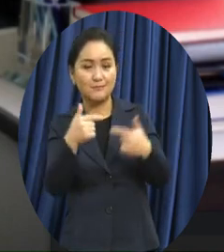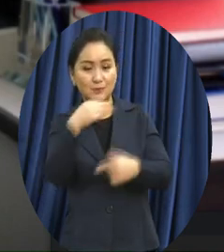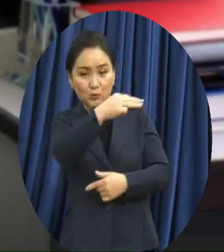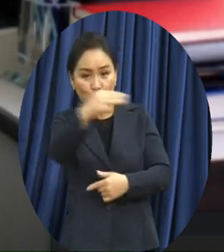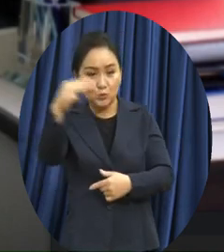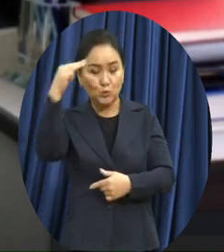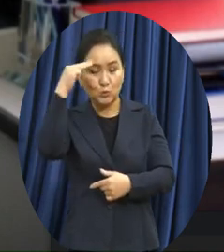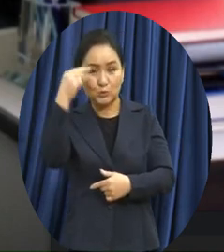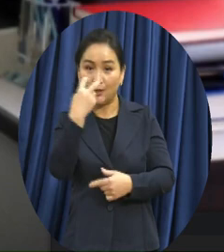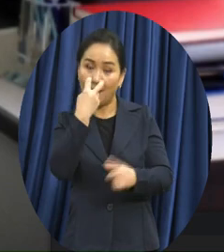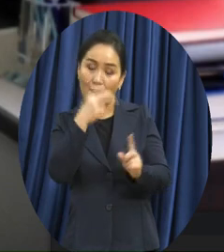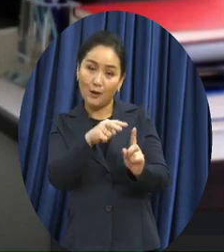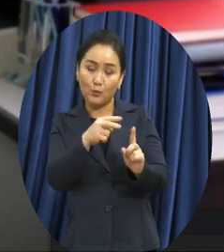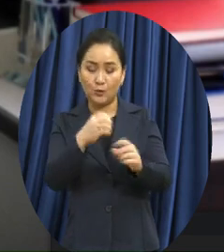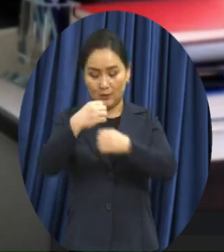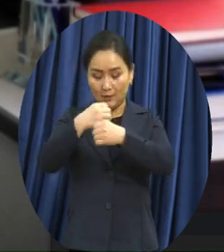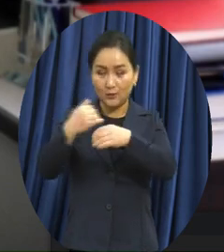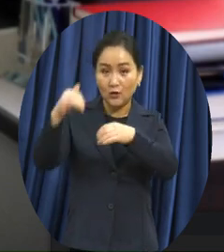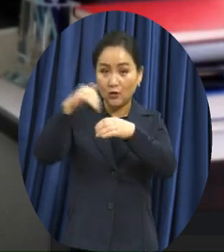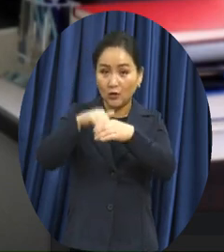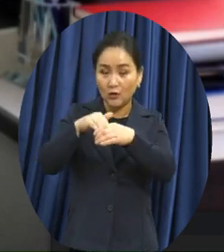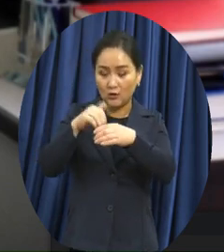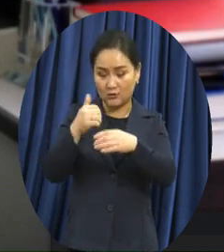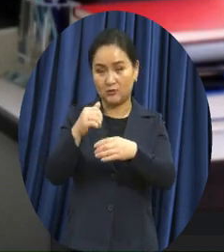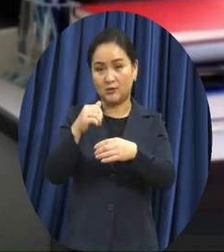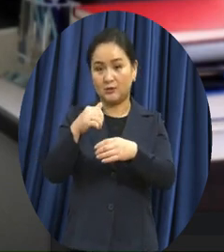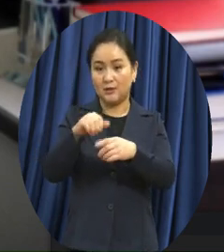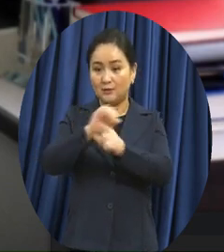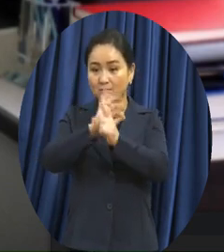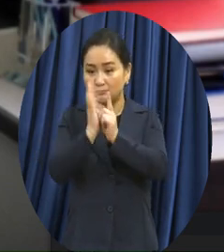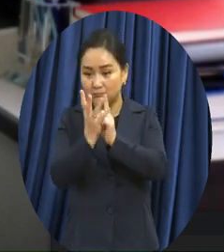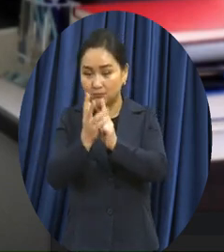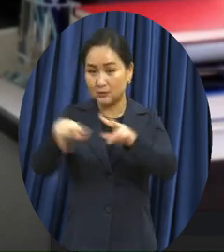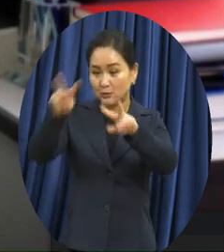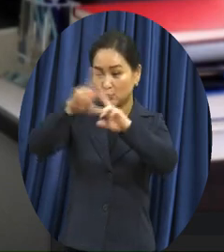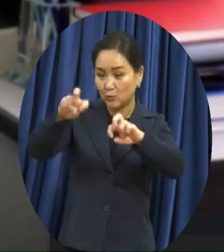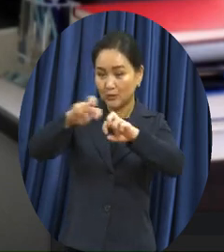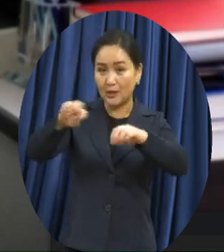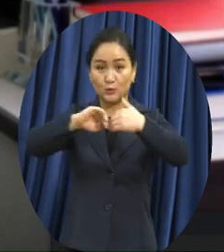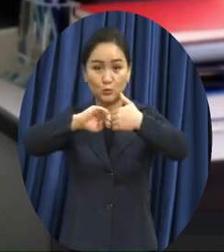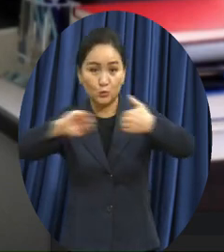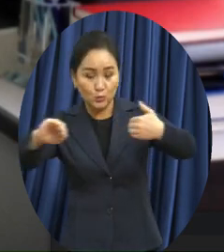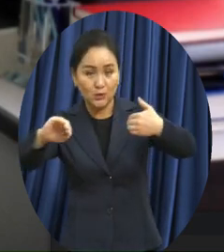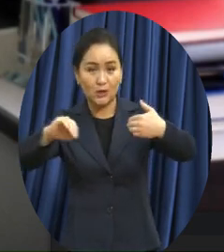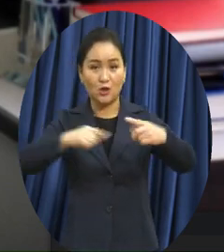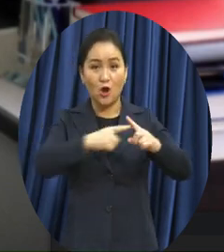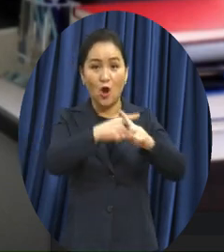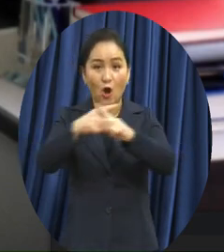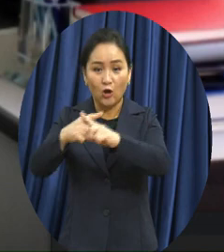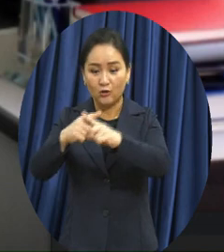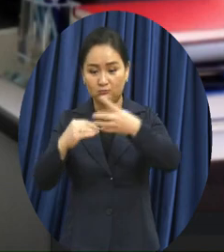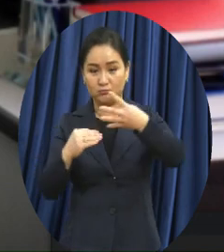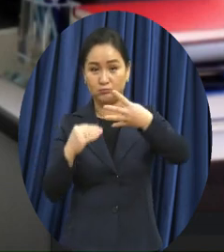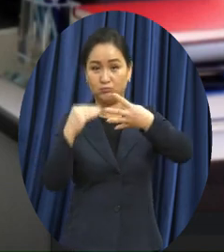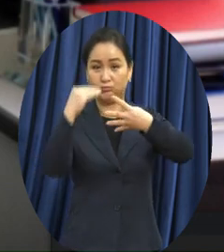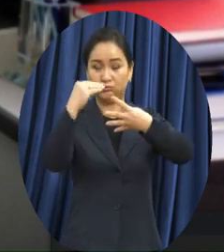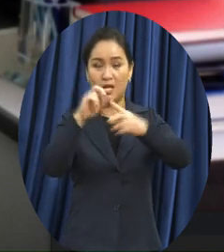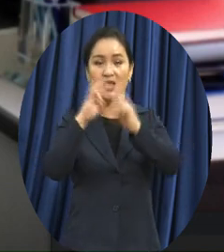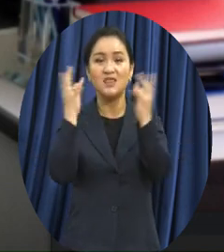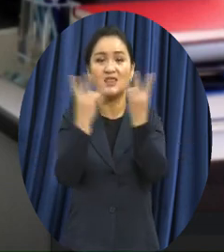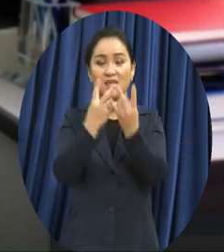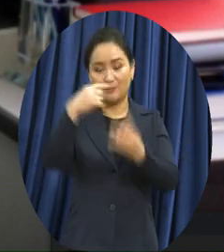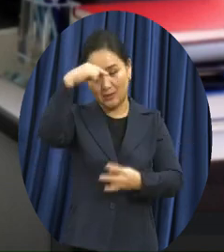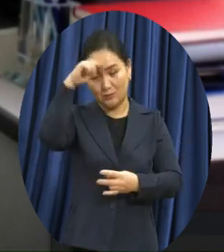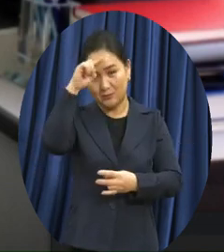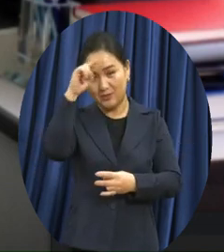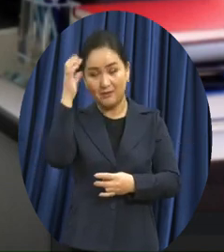харахад лабораторийн шинжилгээ, илрүүл хийх, хадгалах судалгаа хийх, тусгаарлах, хөл хорой зэрэг нийгмийн эрүүл мэндийн арга хэмжээ, тэгээд